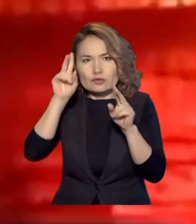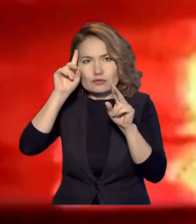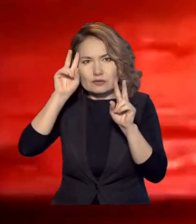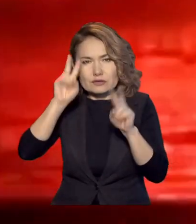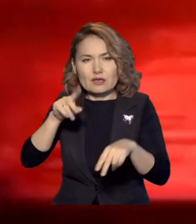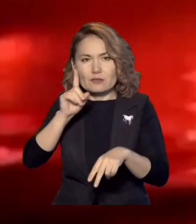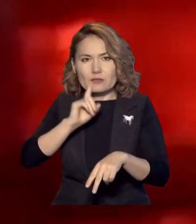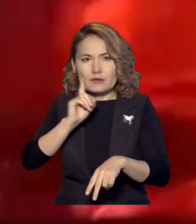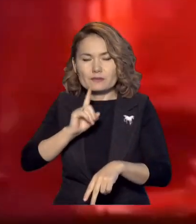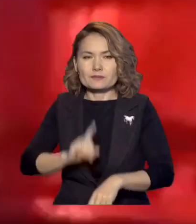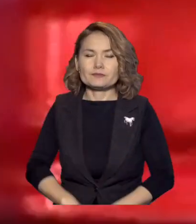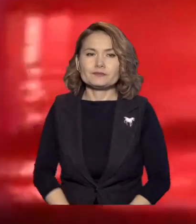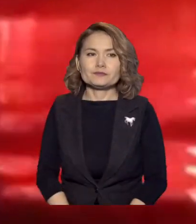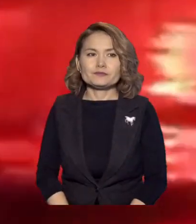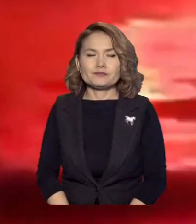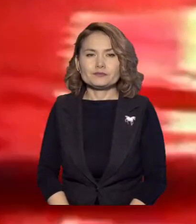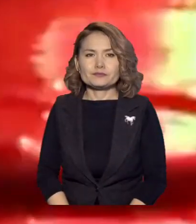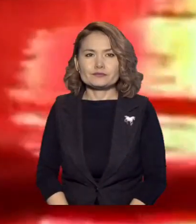жатыр.